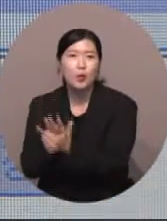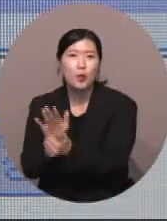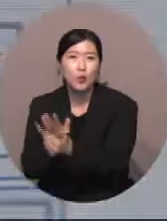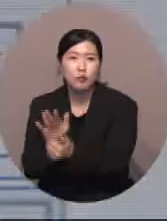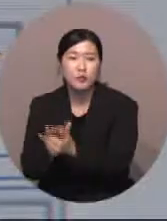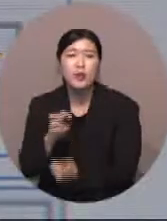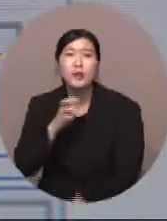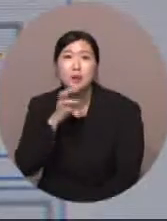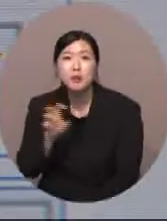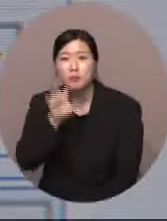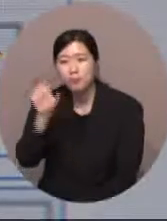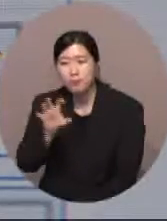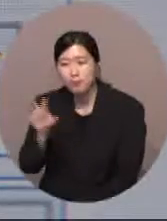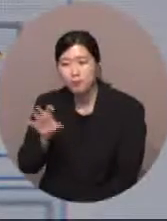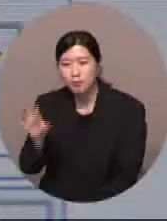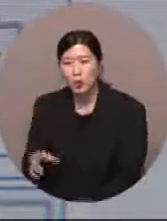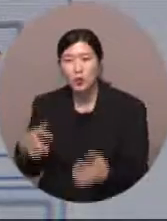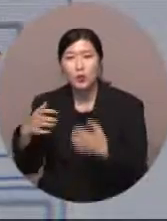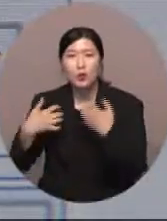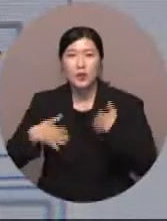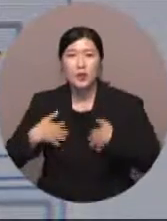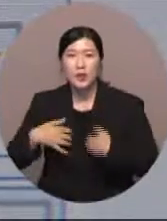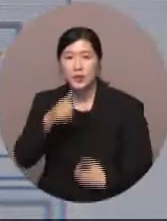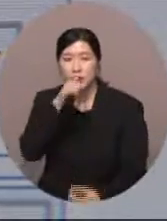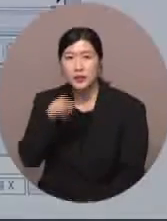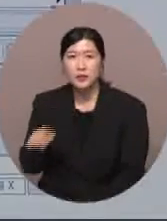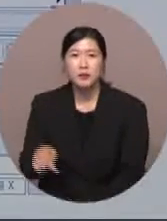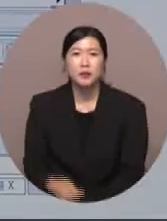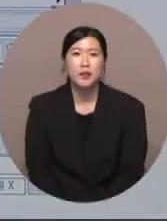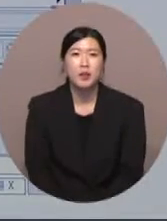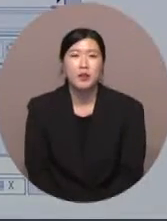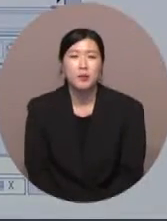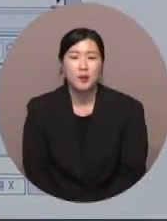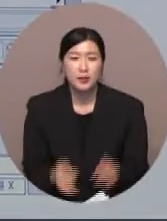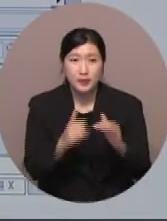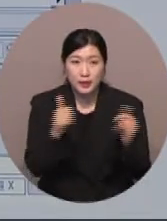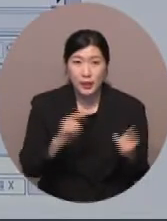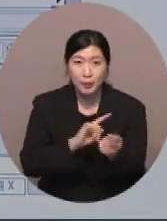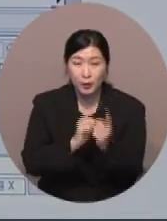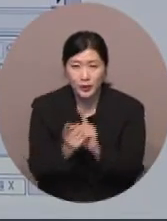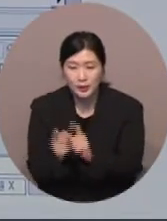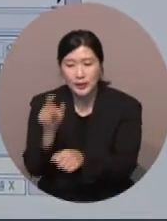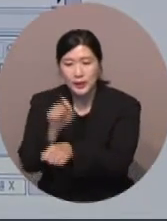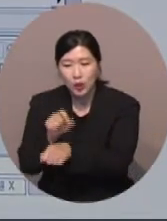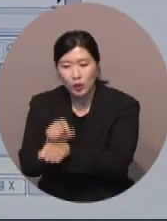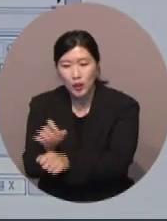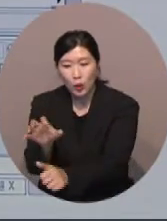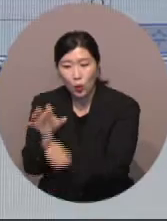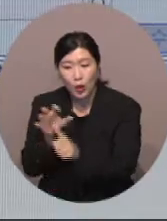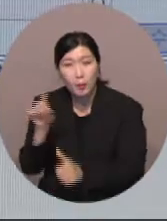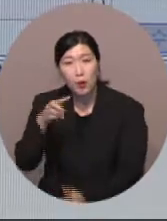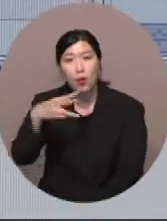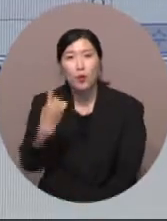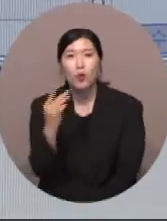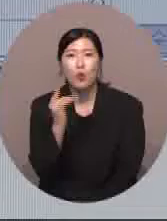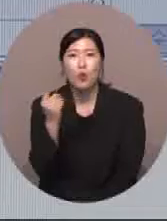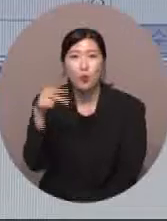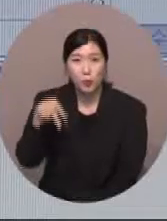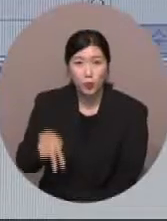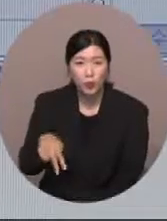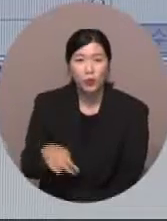30분에 한 번씩 반복합니다. 민간 영역을 넘어서 지자체의 다양한 업무에도 활용되기 시작한 디지털